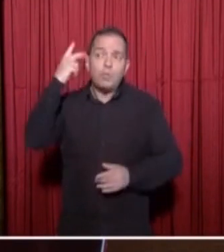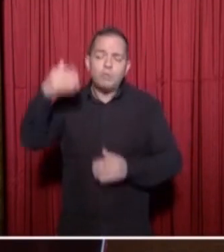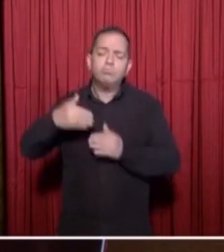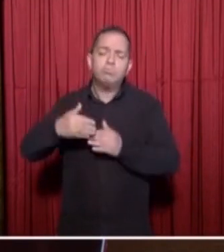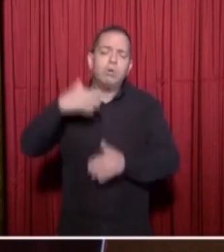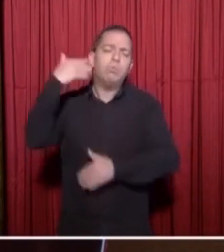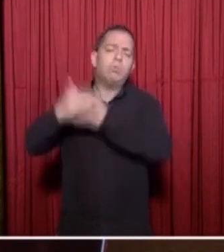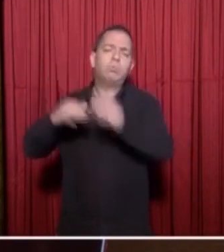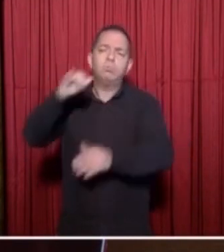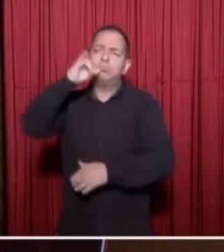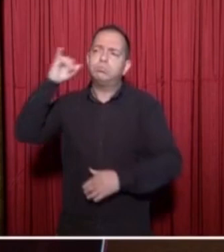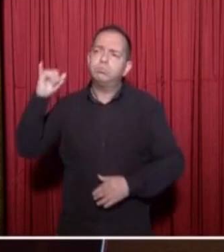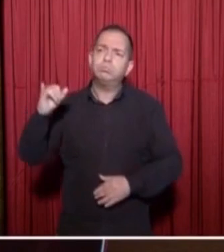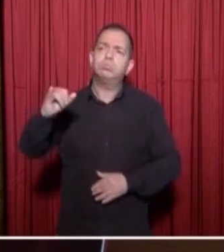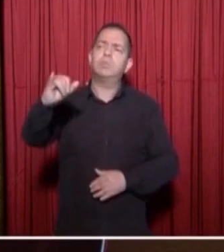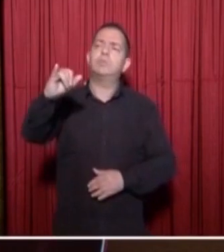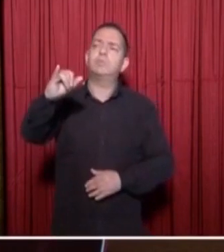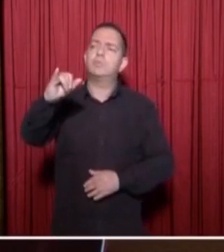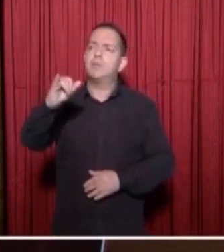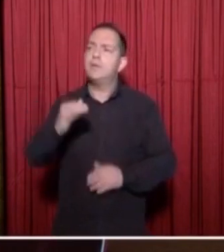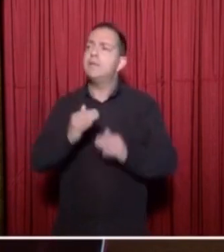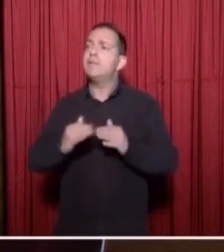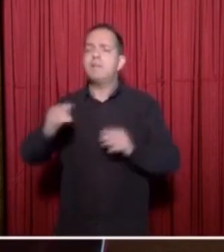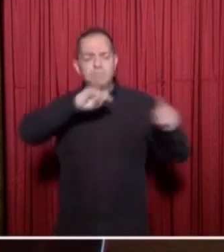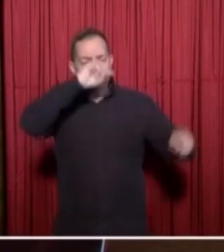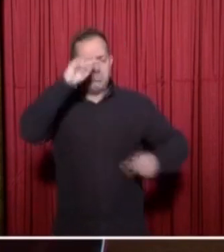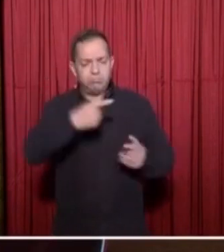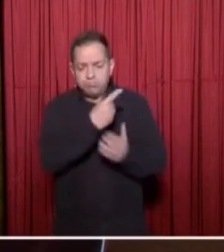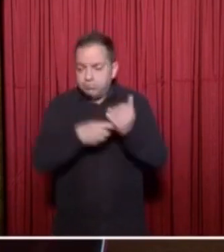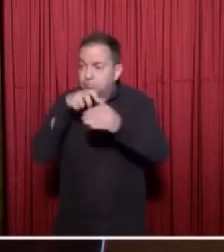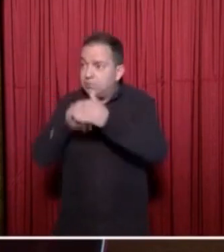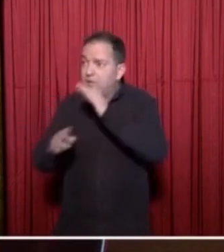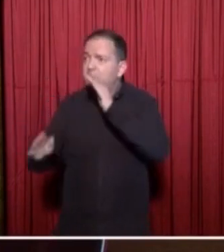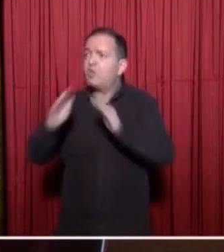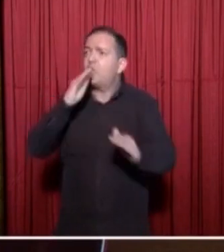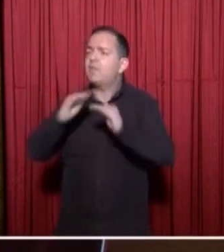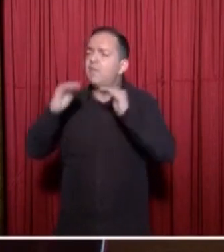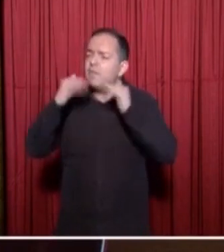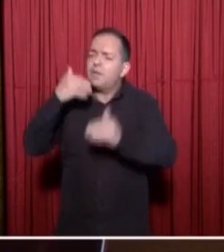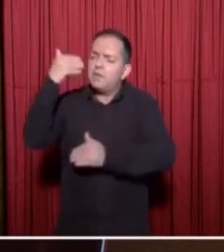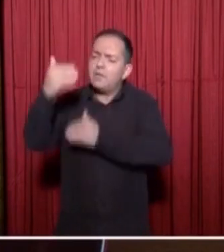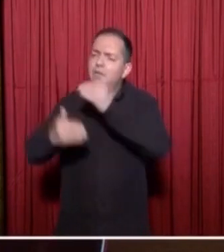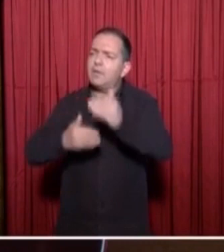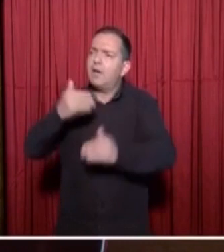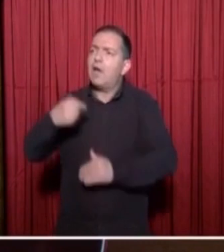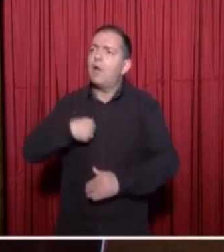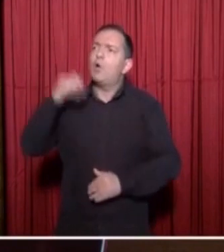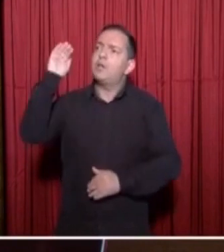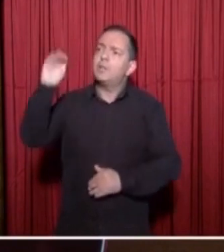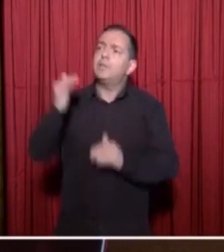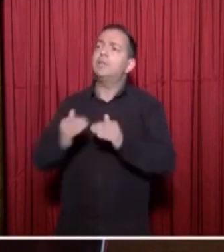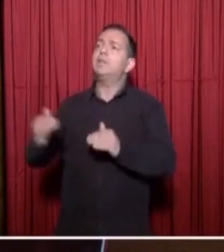εις τον αιώνα και εις τον αιώνα του αιώνος. Κύριε καταφυγή, εγεννήθης ημίν εν γενεά και γενεά,